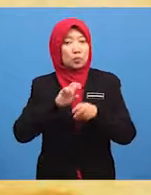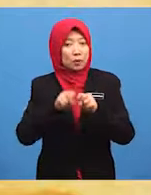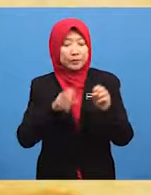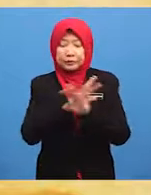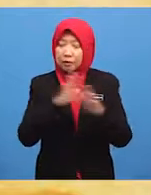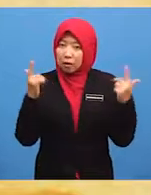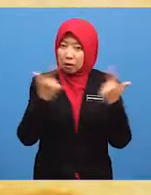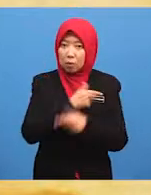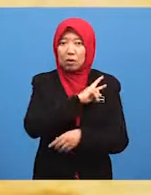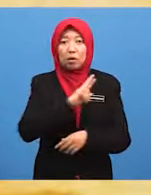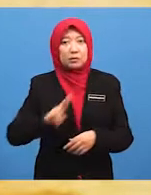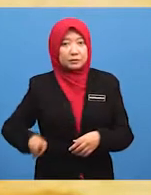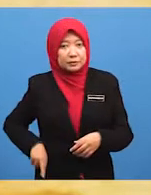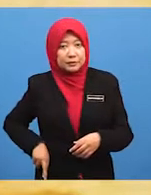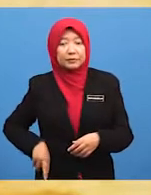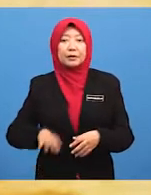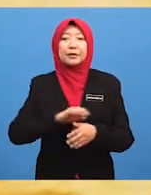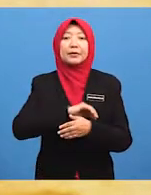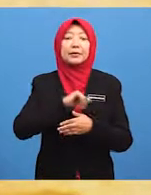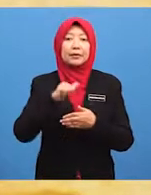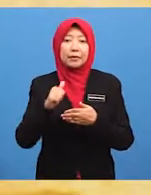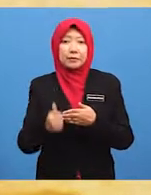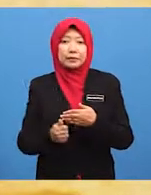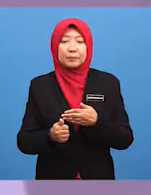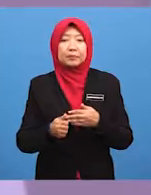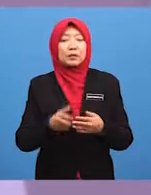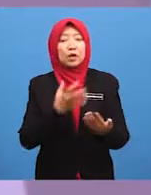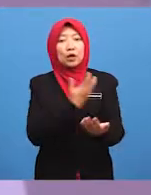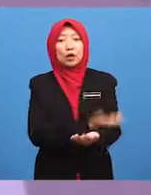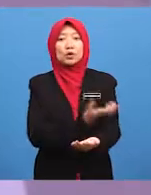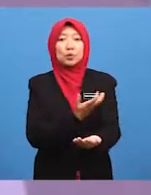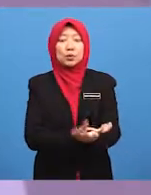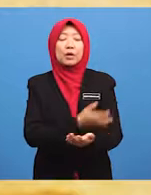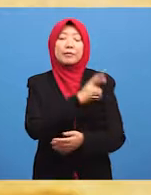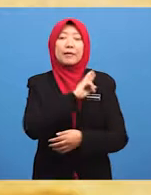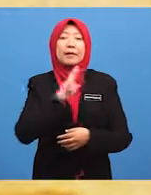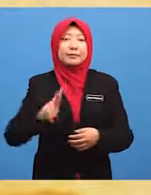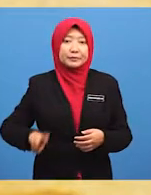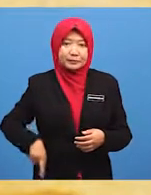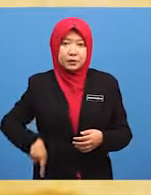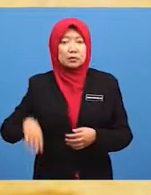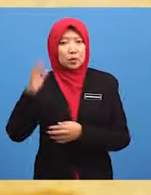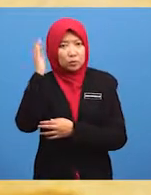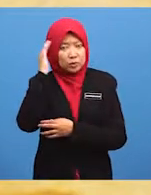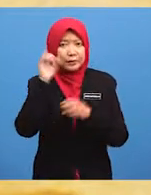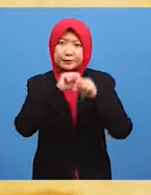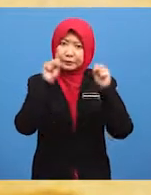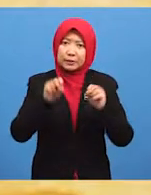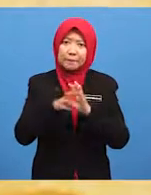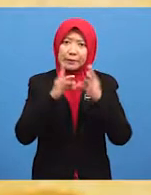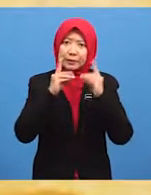Keenam, menjelaskan tentang keturunan raja. Tahukah murid-murid adakah sistem